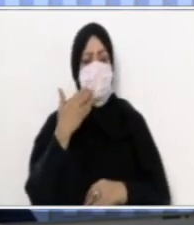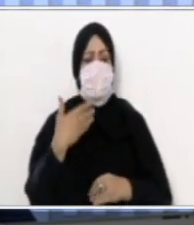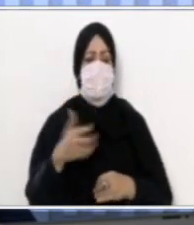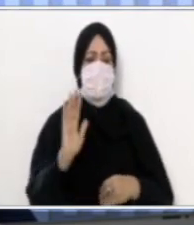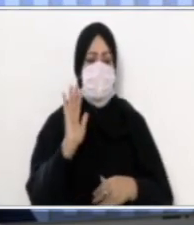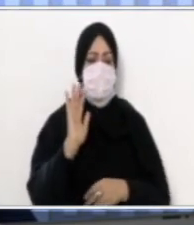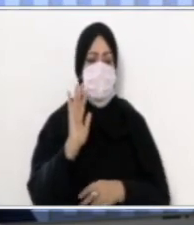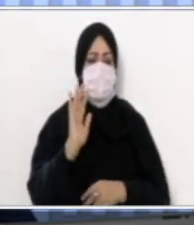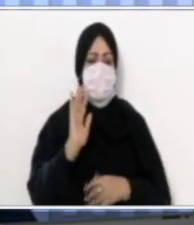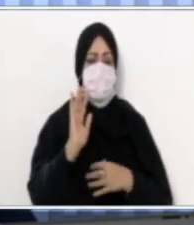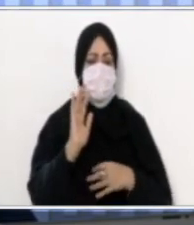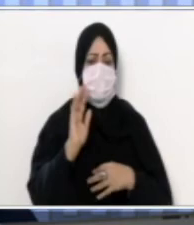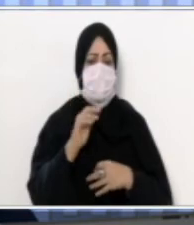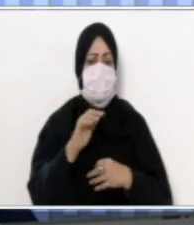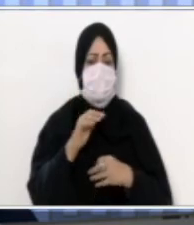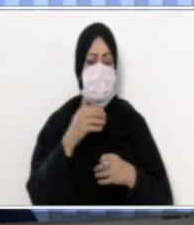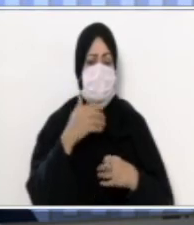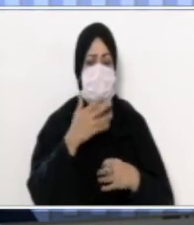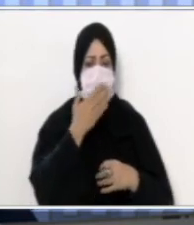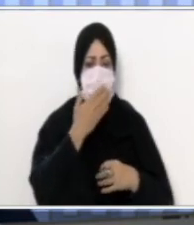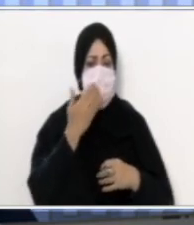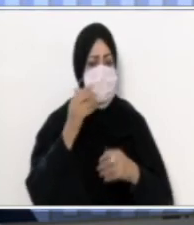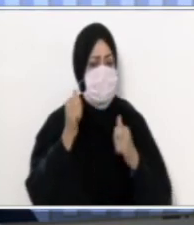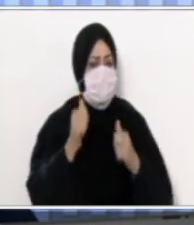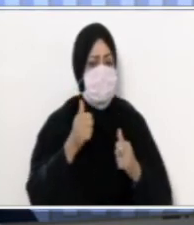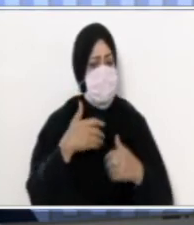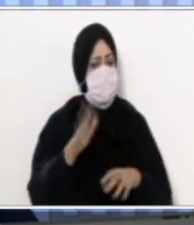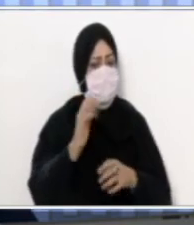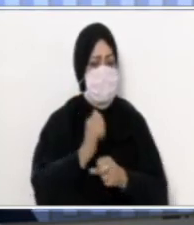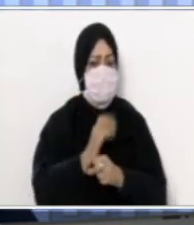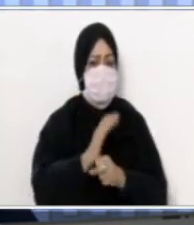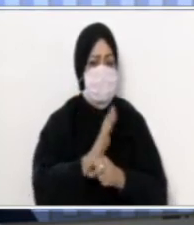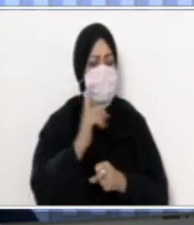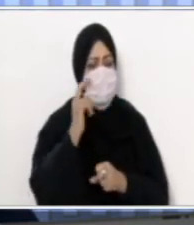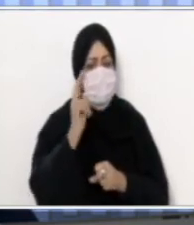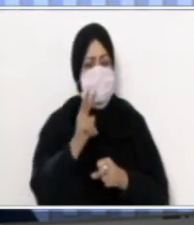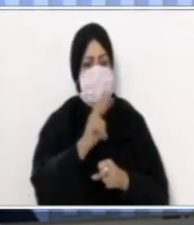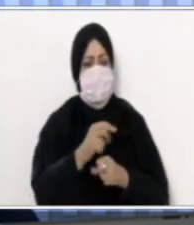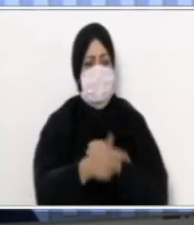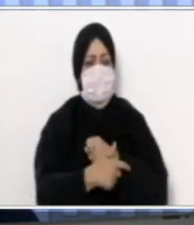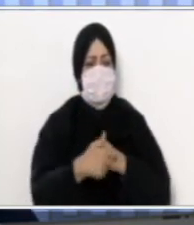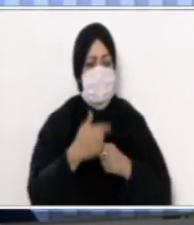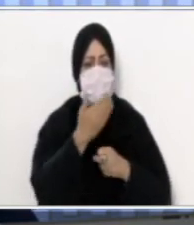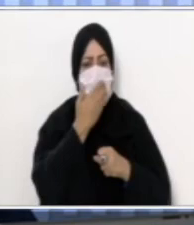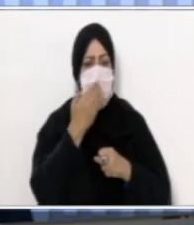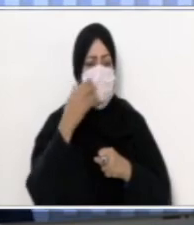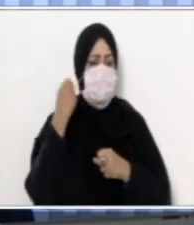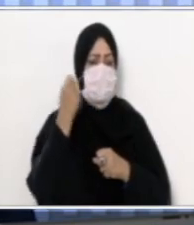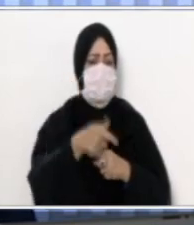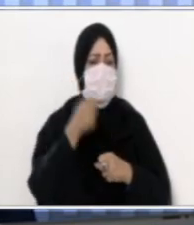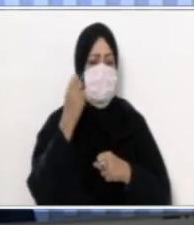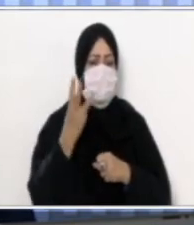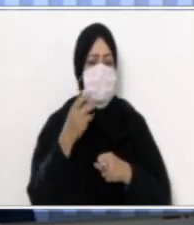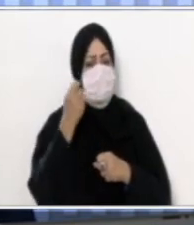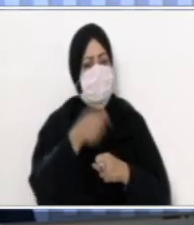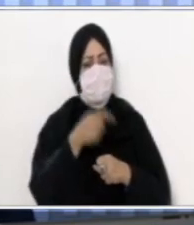يوم رمضان وتعطي عن كل يوم 3 دينارات فدية ولا تصومي بعد ذلك معش تقضي. هذا إذا علمت